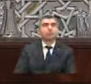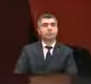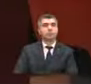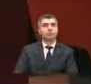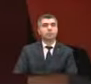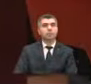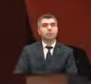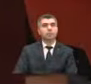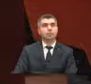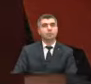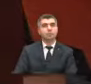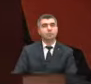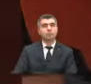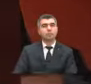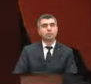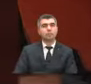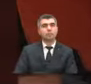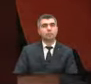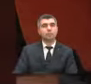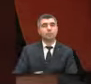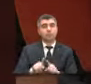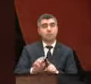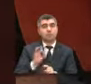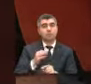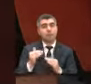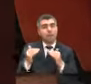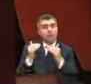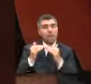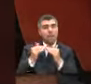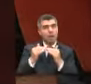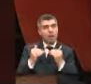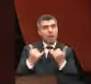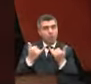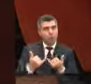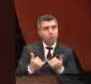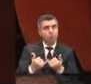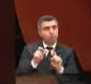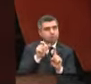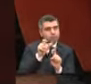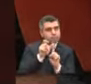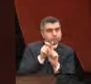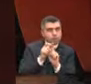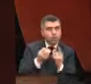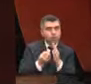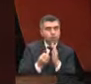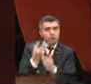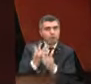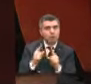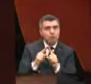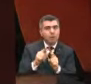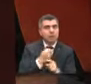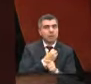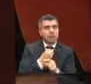هنا أنا متفق أنه المسألة تتعلق اليوم بالحكمة في مقاربة جديدة لتدبير الموارد